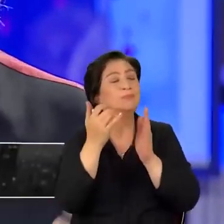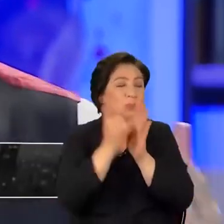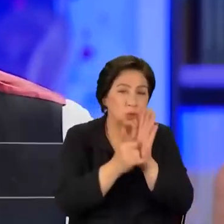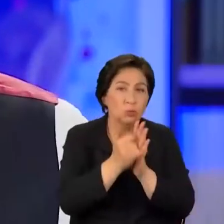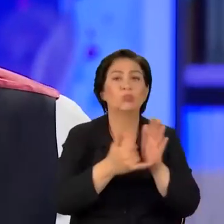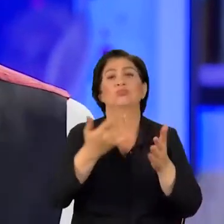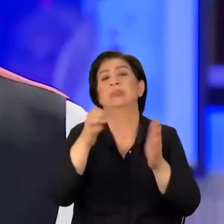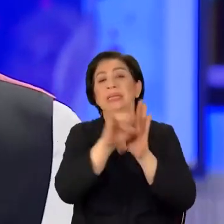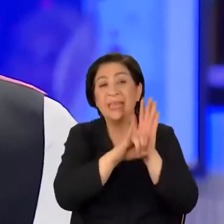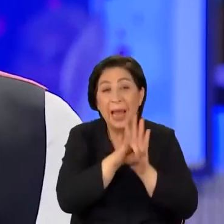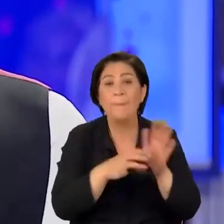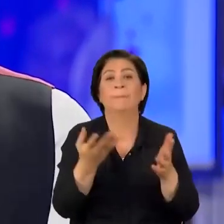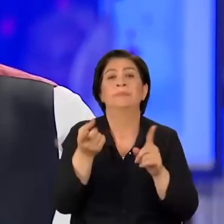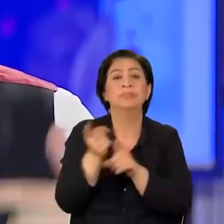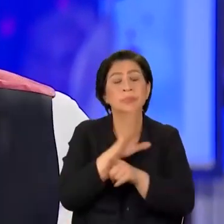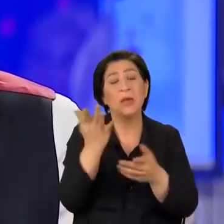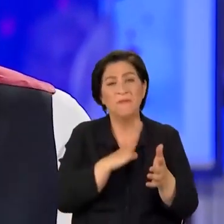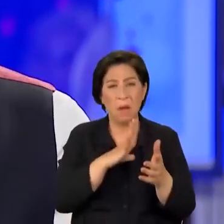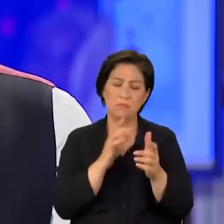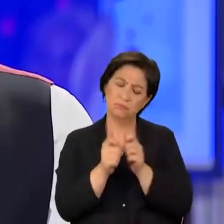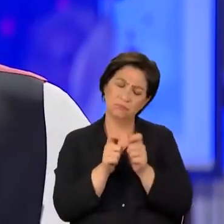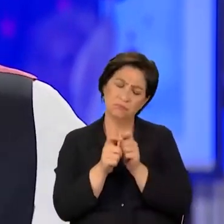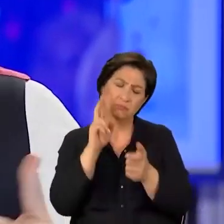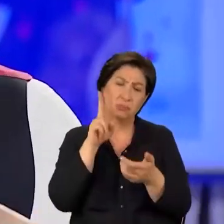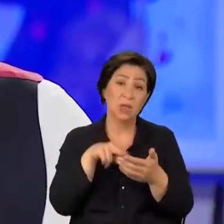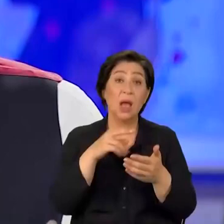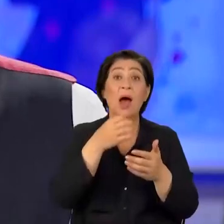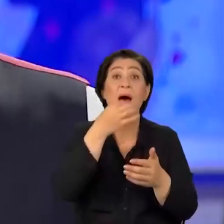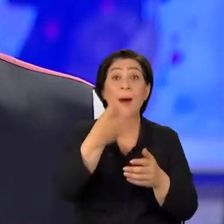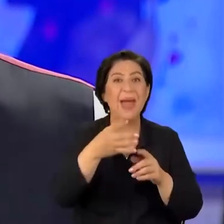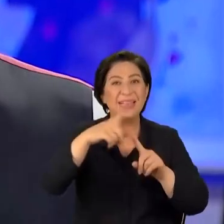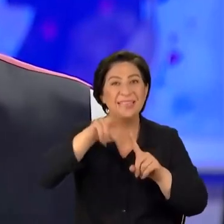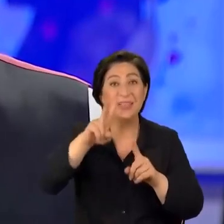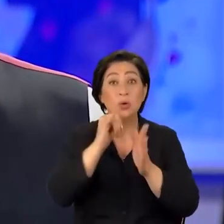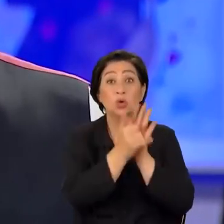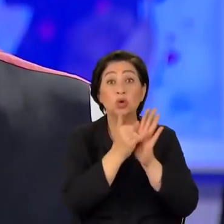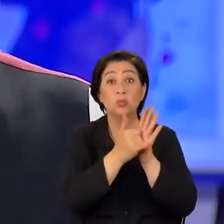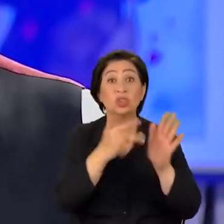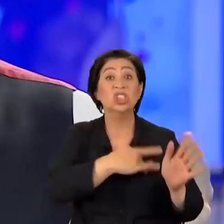ediyoruz. YouTube'da ne oluyor diye bakıyoruz. Haber kanallarının YouTube canlı yayınları.